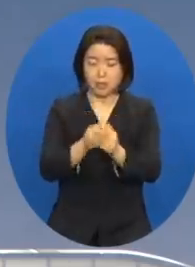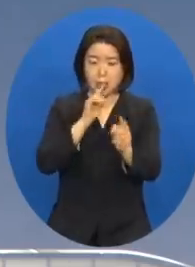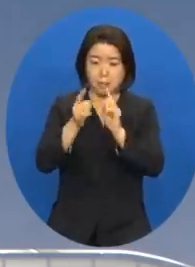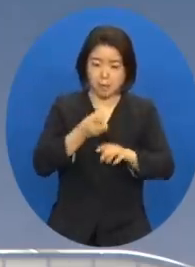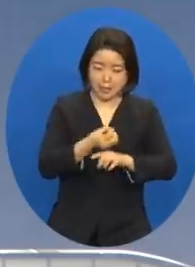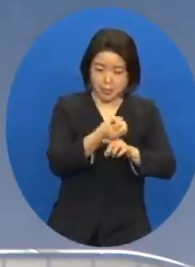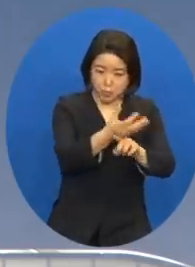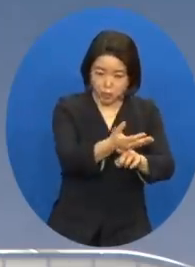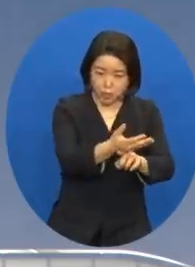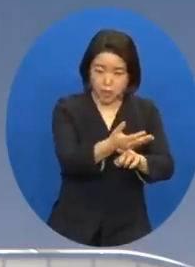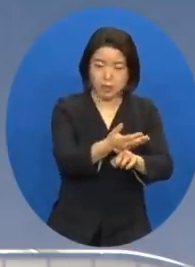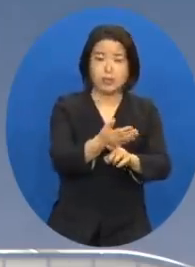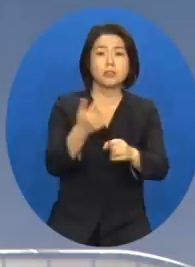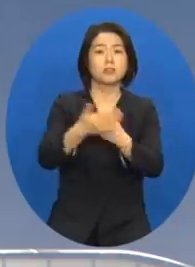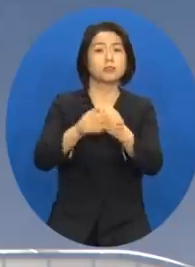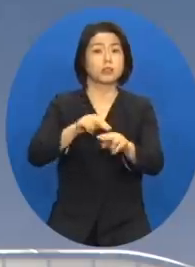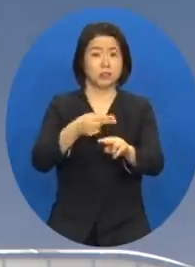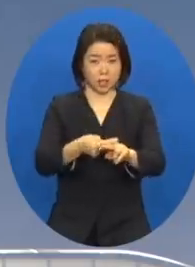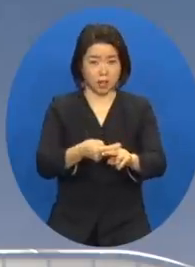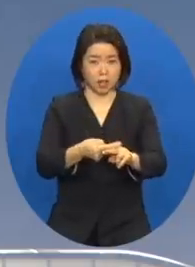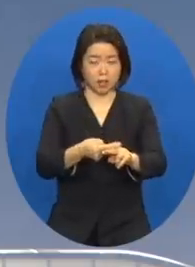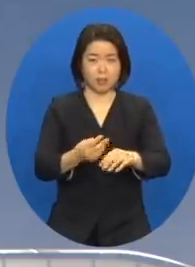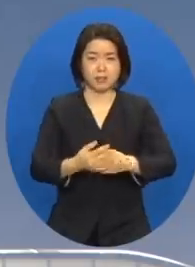전하는 게 말씀을 전하는 은사입니다.